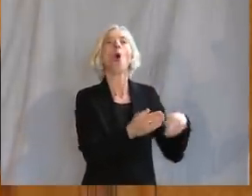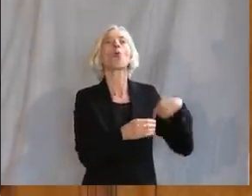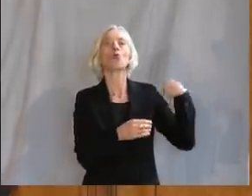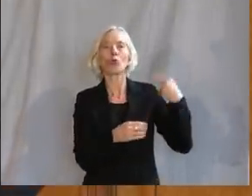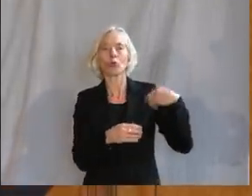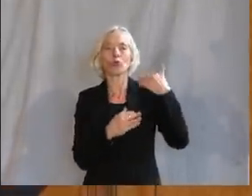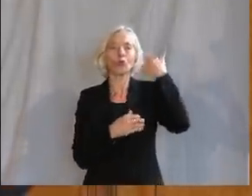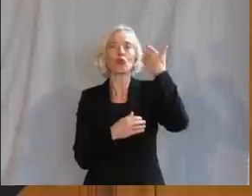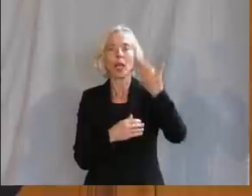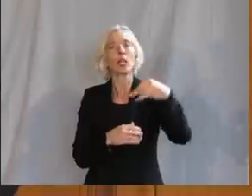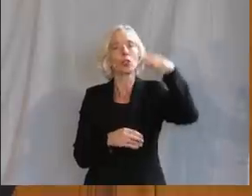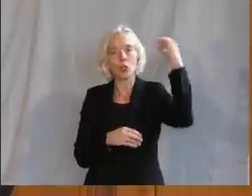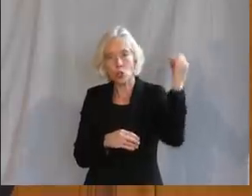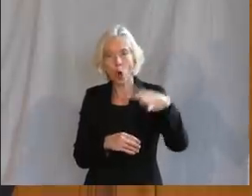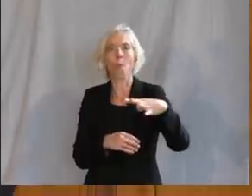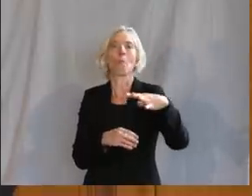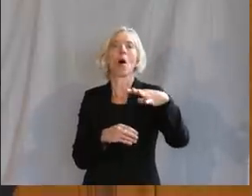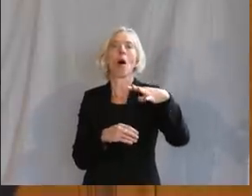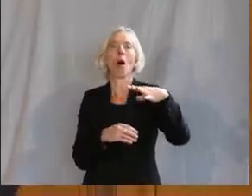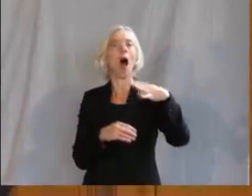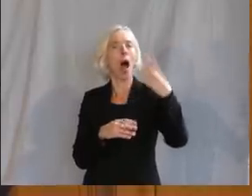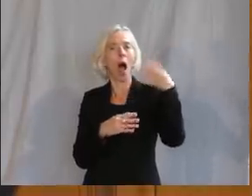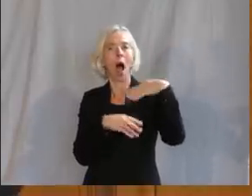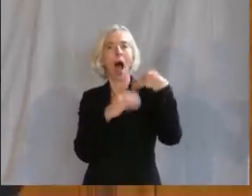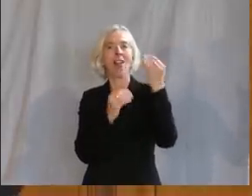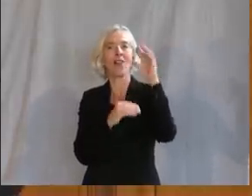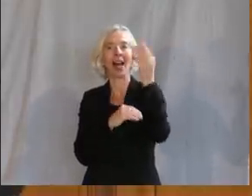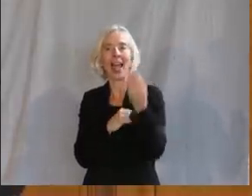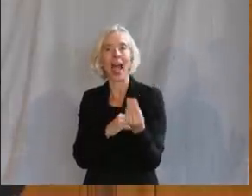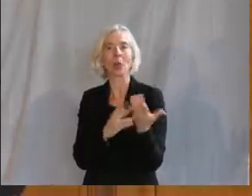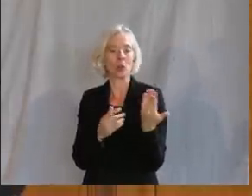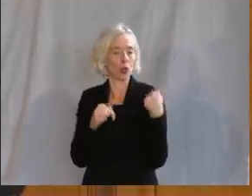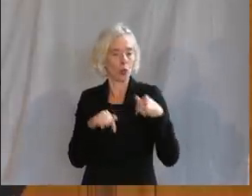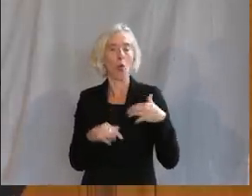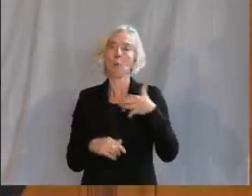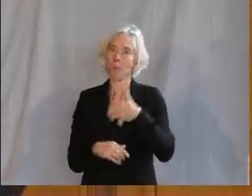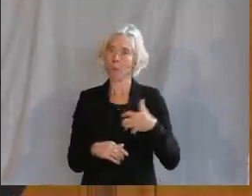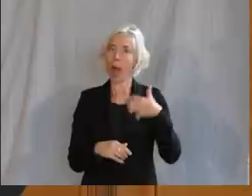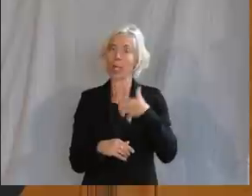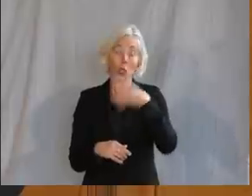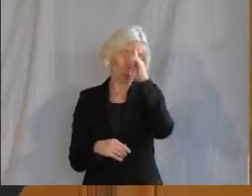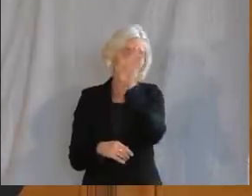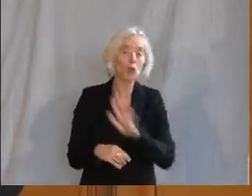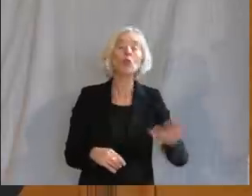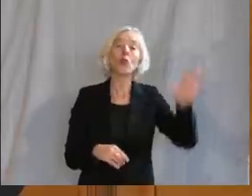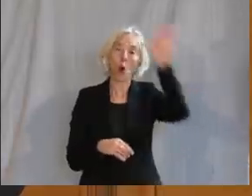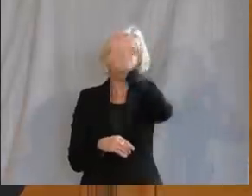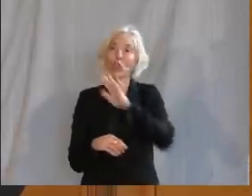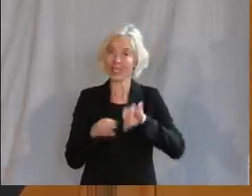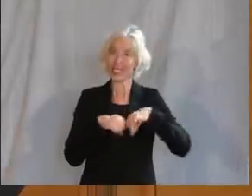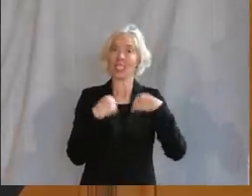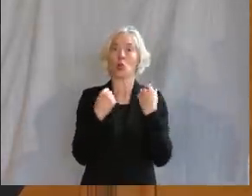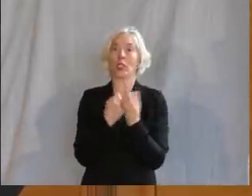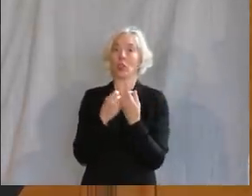letzten Wochen war die Betrachtungsweise in Bayern eine andere, in ganz Deutschland eine andere. Wir haben uns damals auf